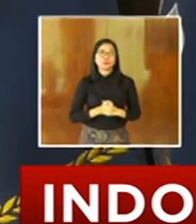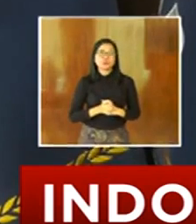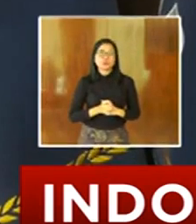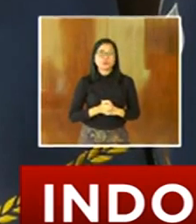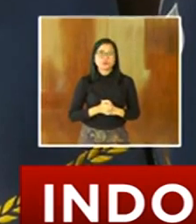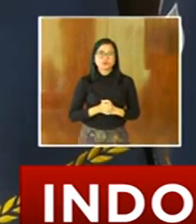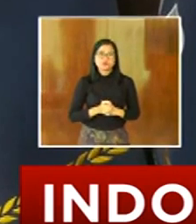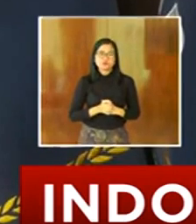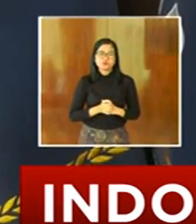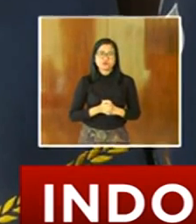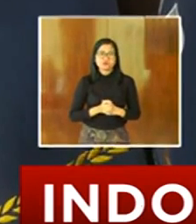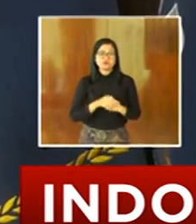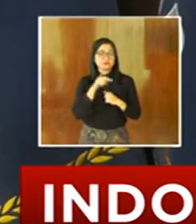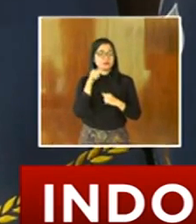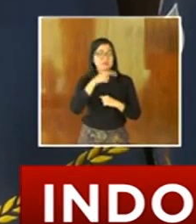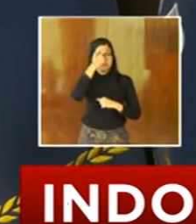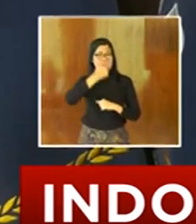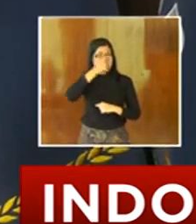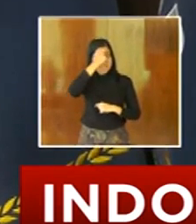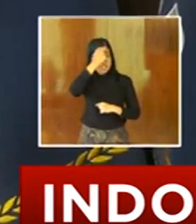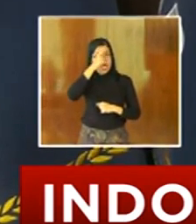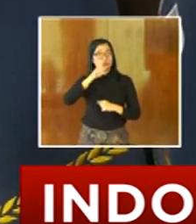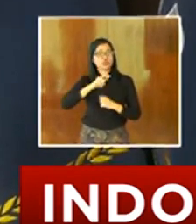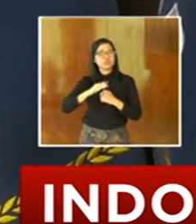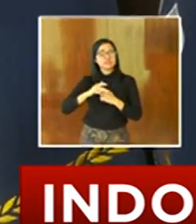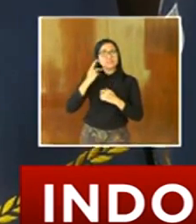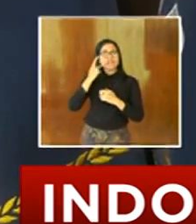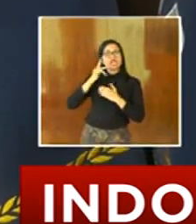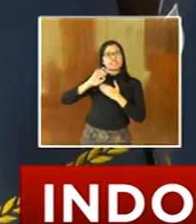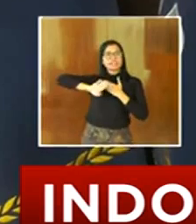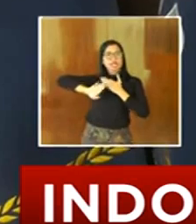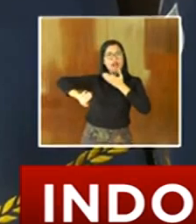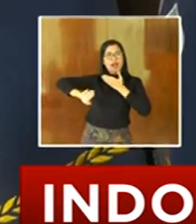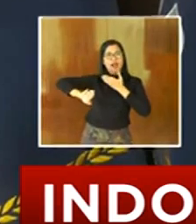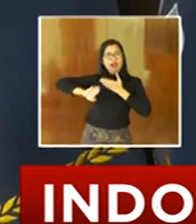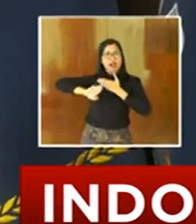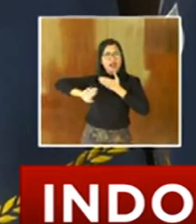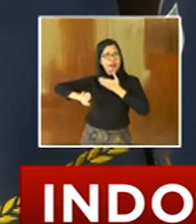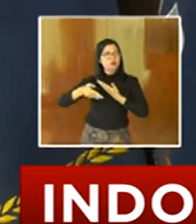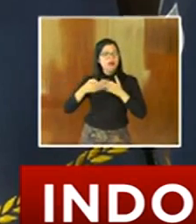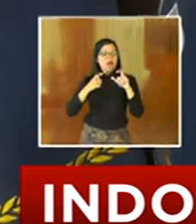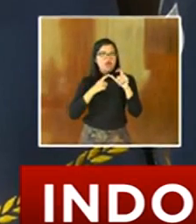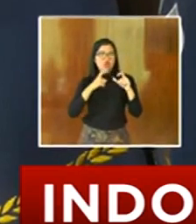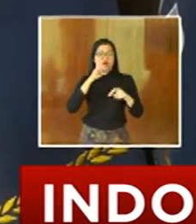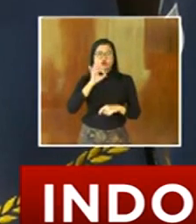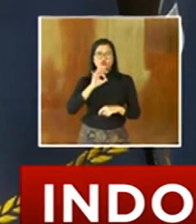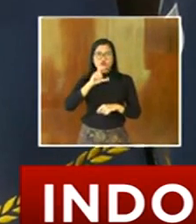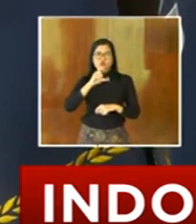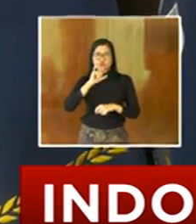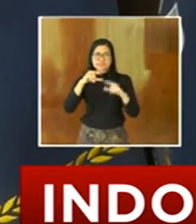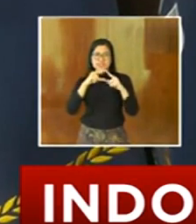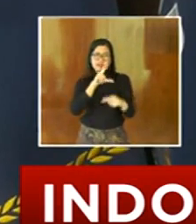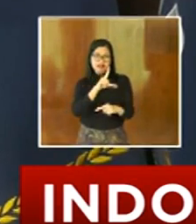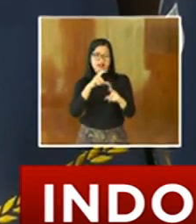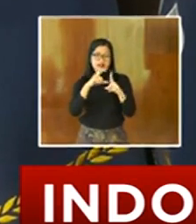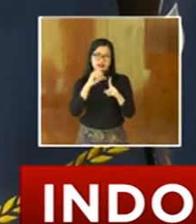kemudian dia harus menjaga jarak atau sering disebut sebagai sosial desain dengan seluruh anggota keluarga